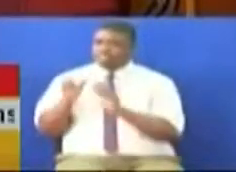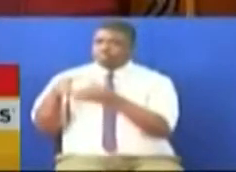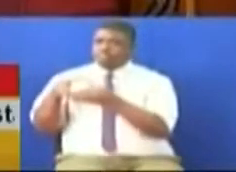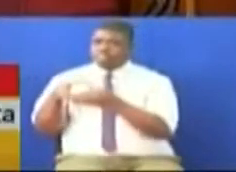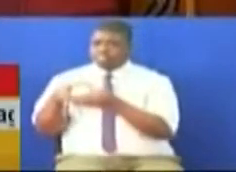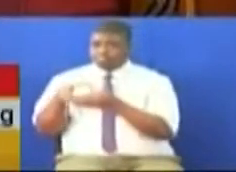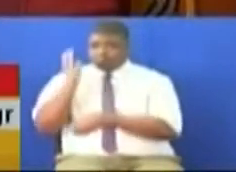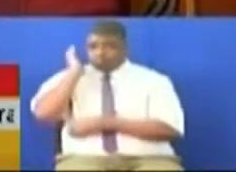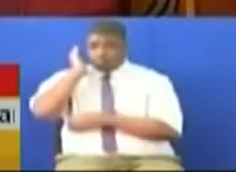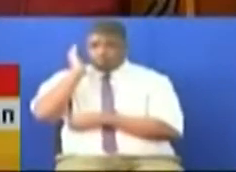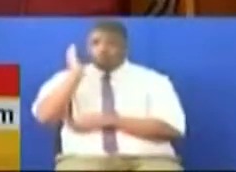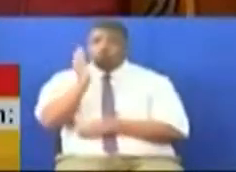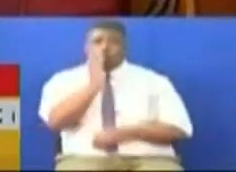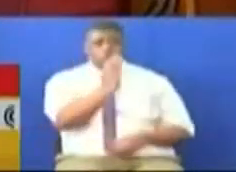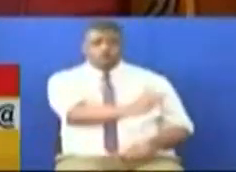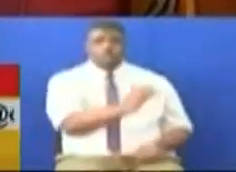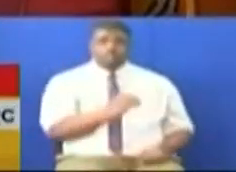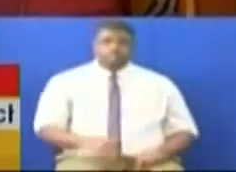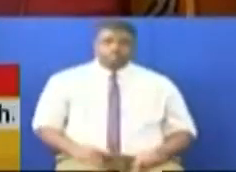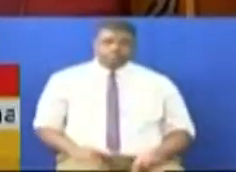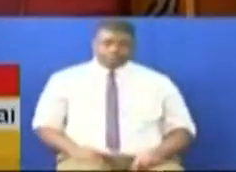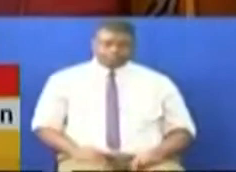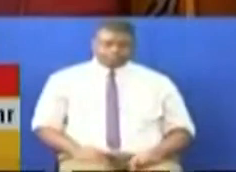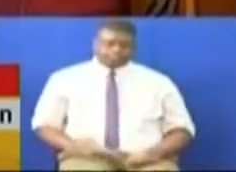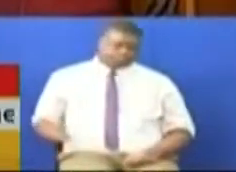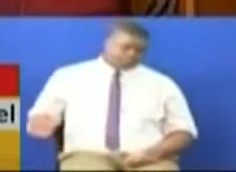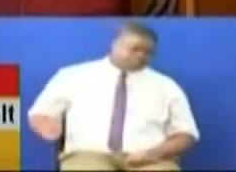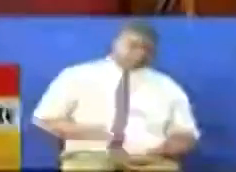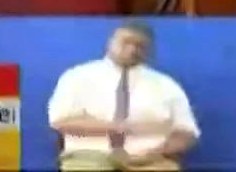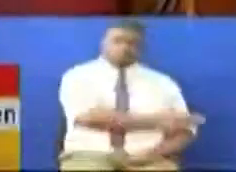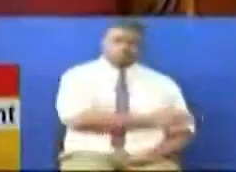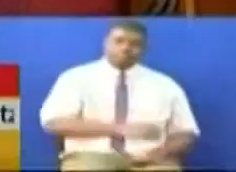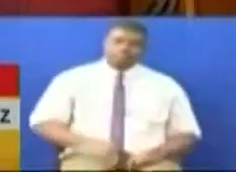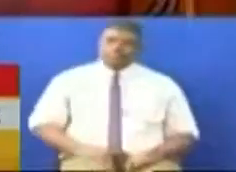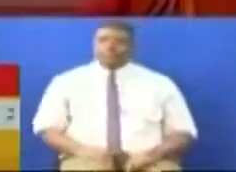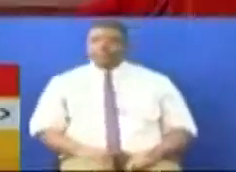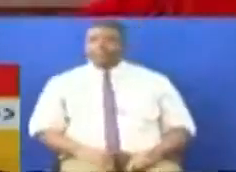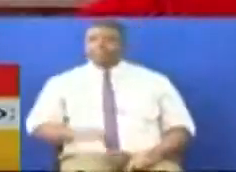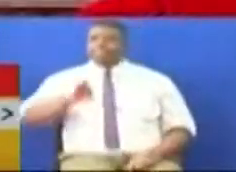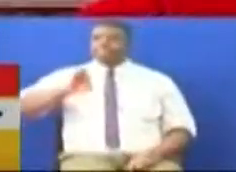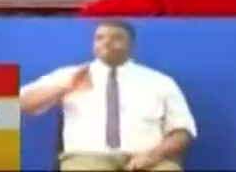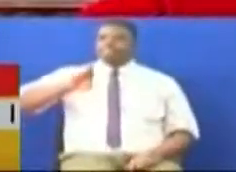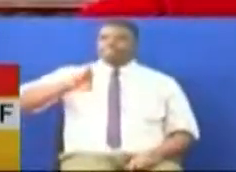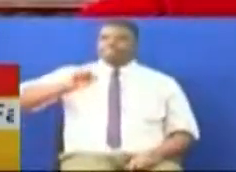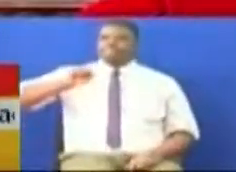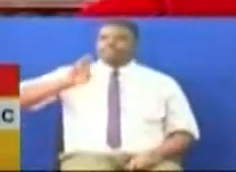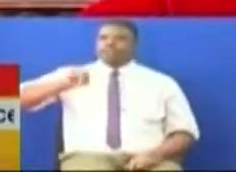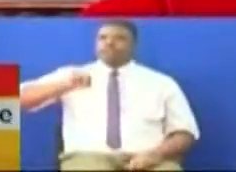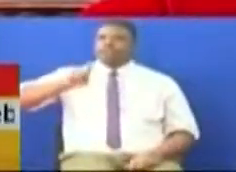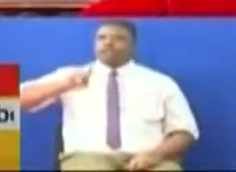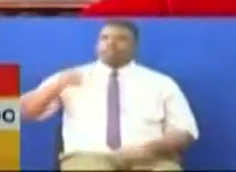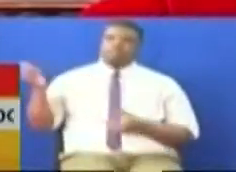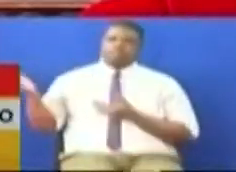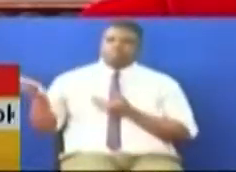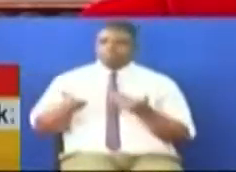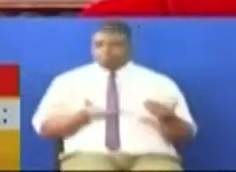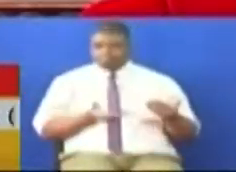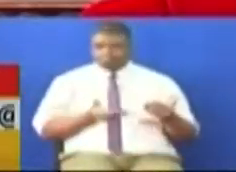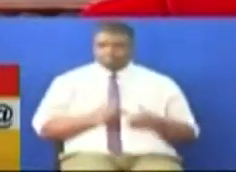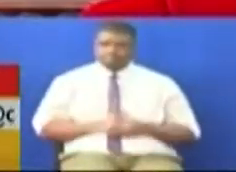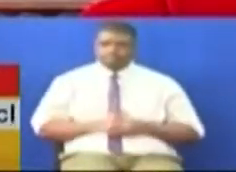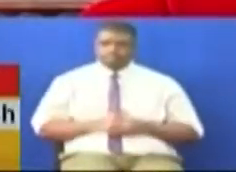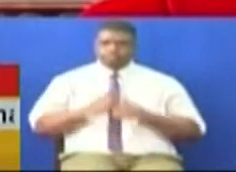moja kwa moja. Mheshimiwa Frank Mwakajoka atafuatiwa na Mheshimiwa